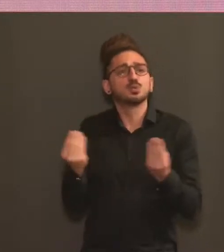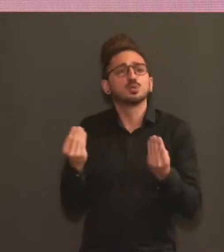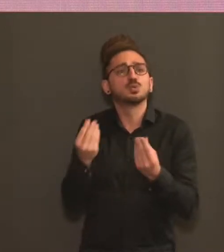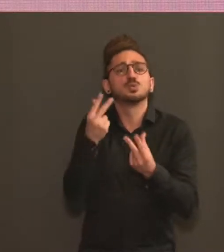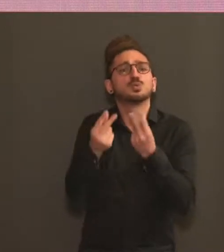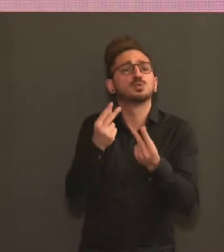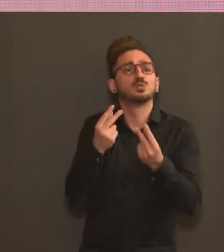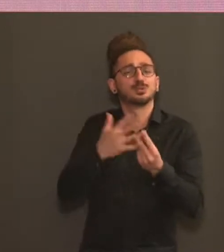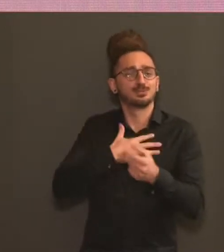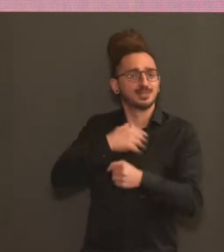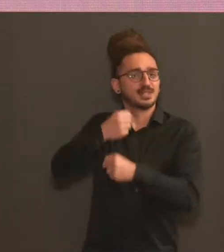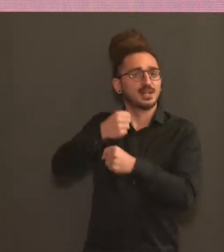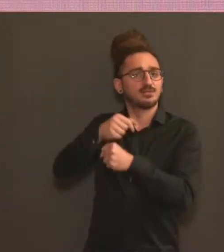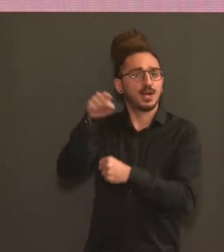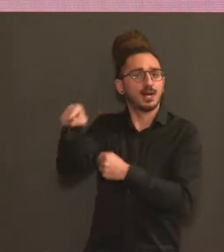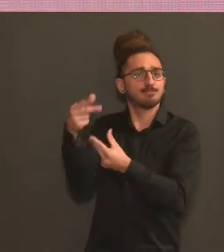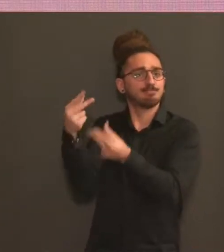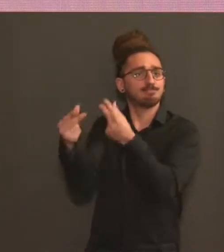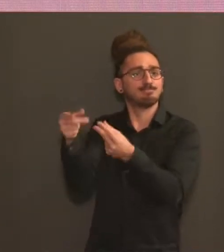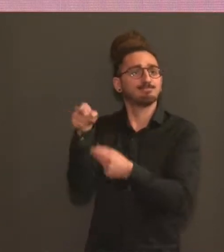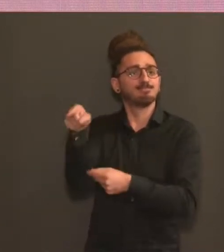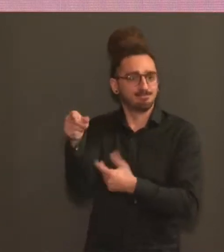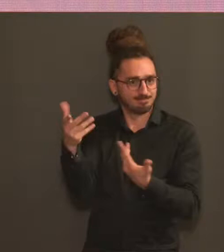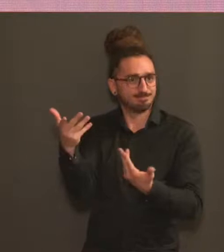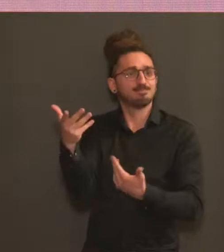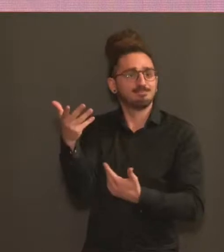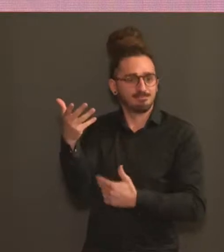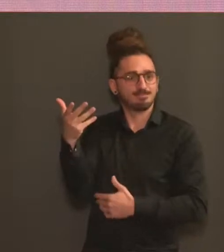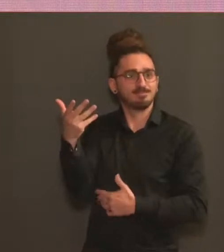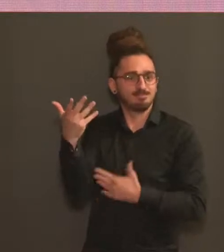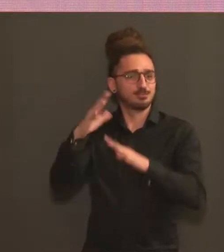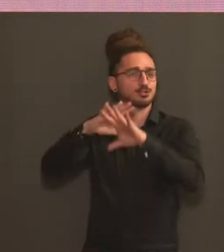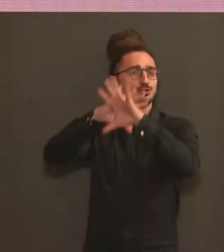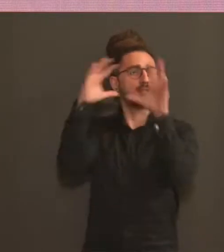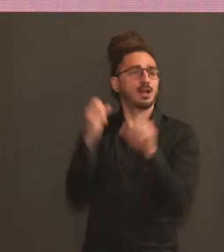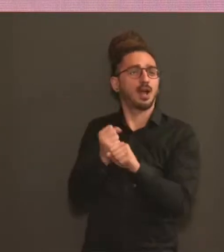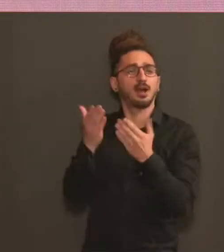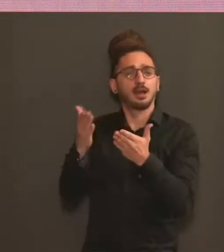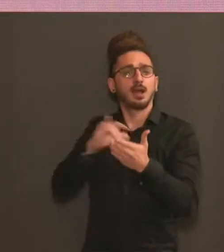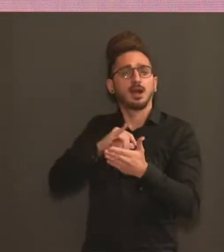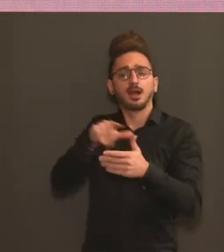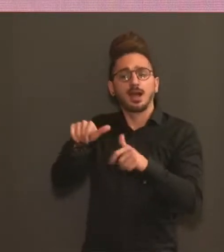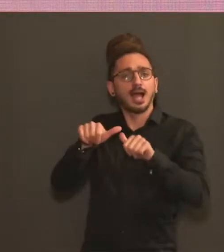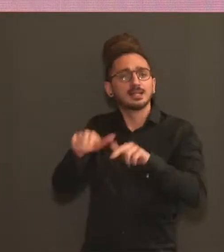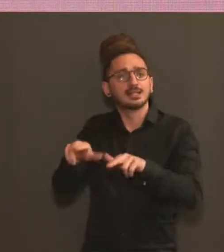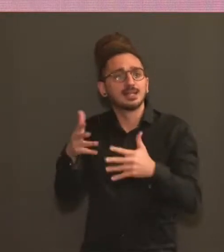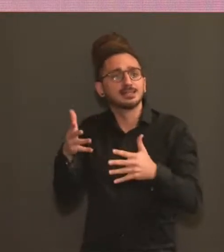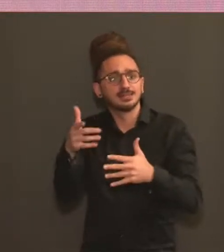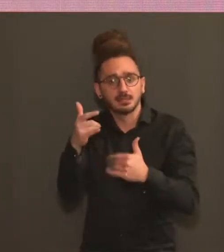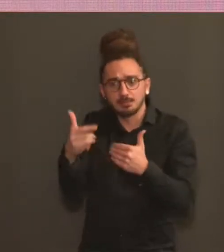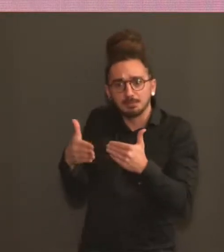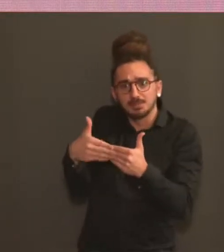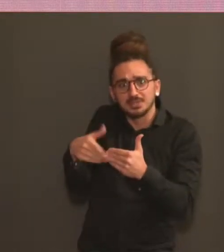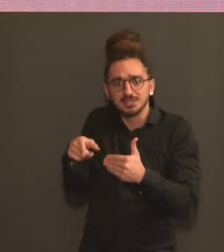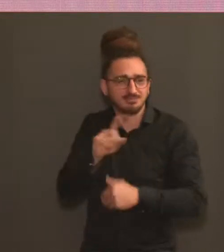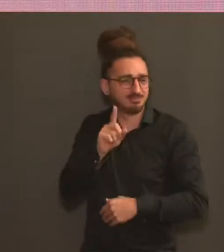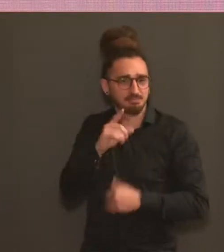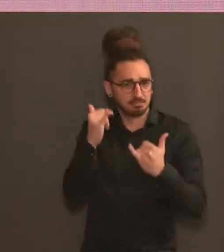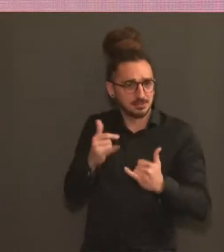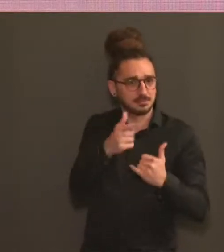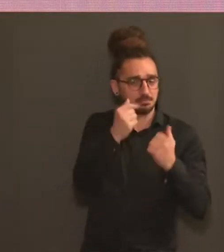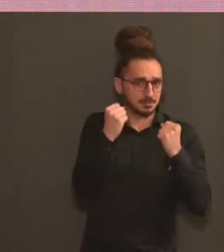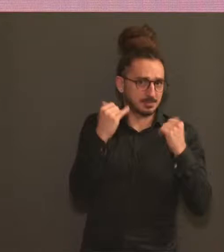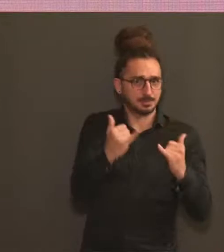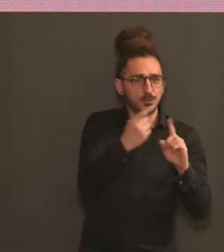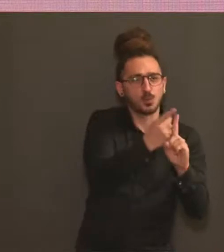nombreuses situations diffère du lieu de résidence, ce qui crée cette impression de distorsion